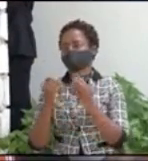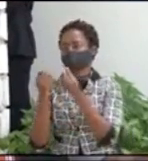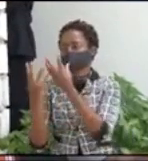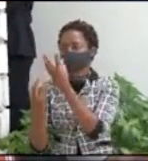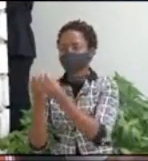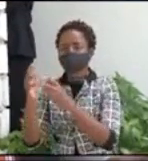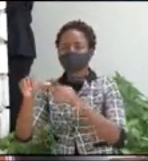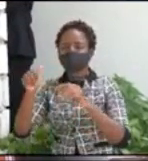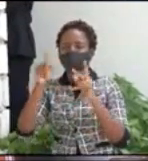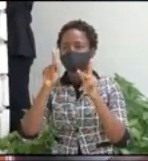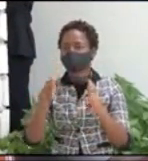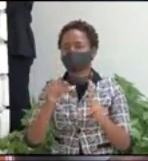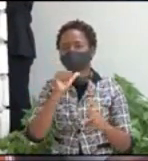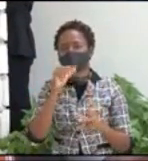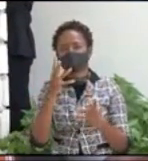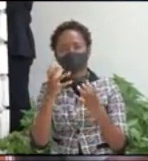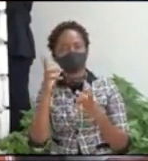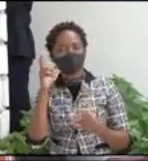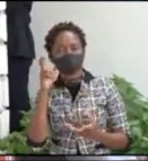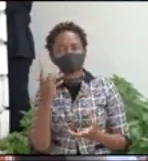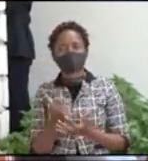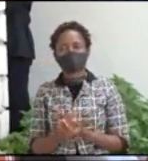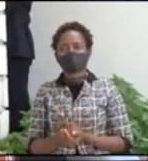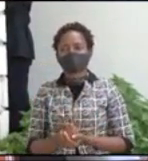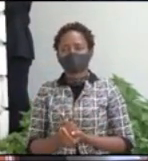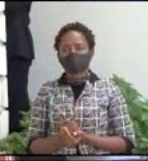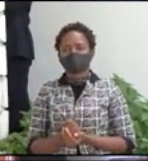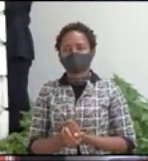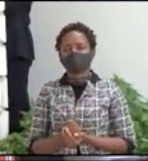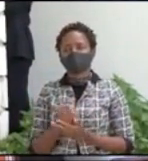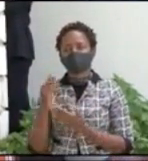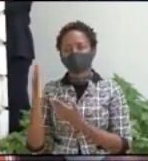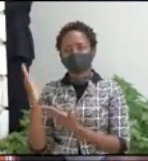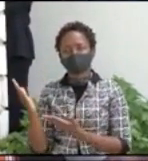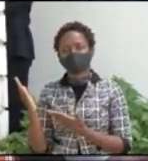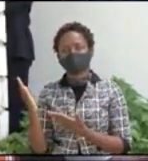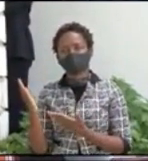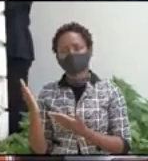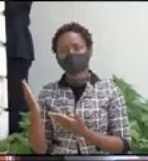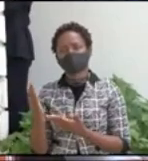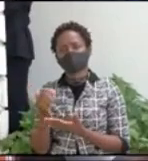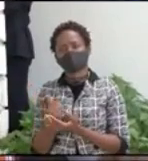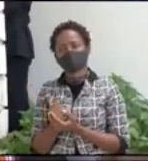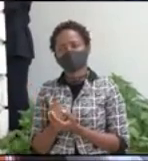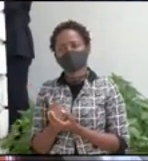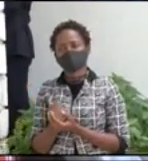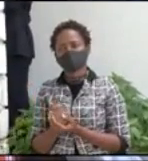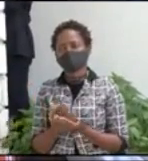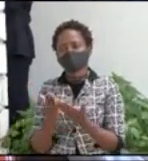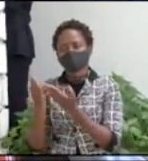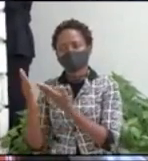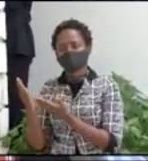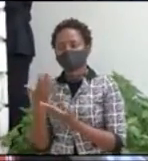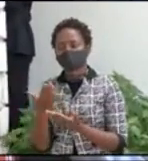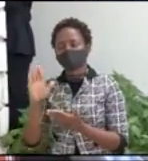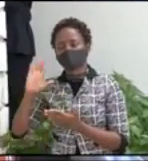dis en pile monde, nous avons dit que nous avons l'étendre ça. Ça veut dire, moi-même, ces affaires par nous poté bon régler.